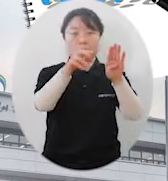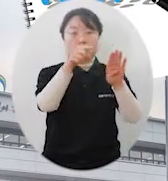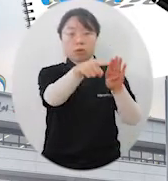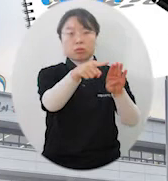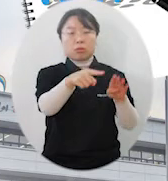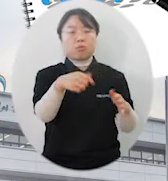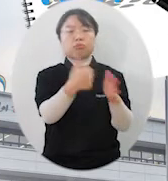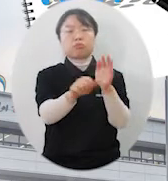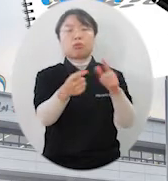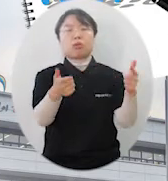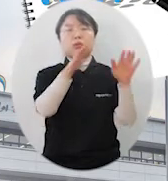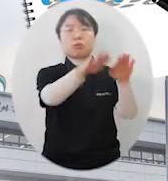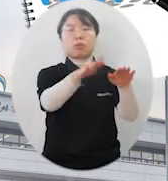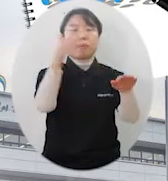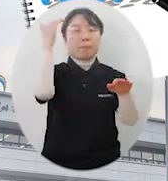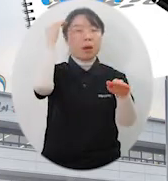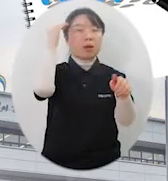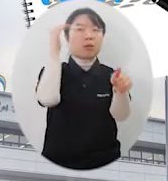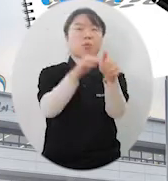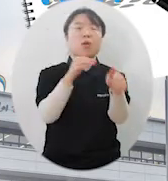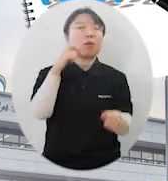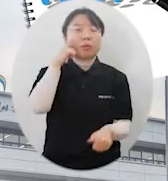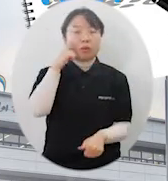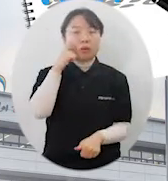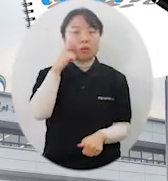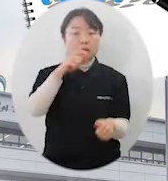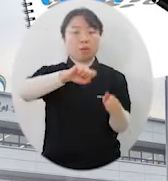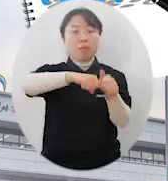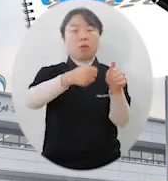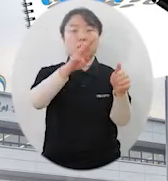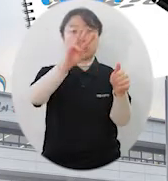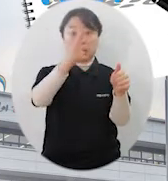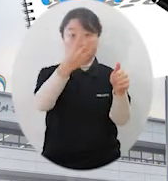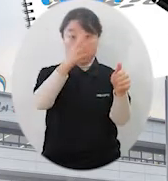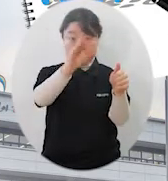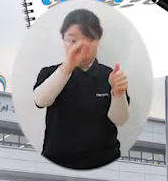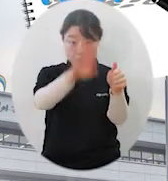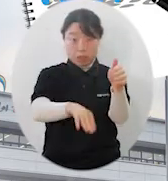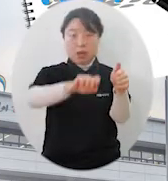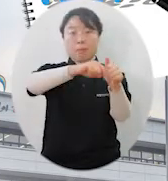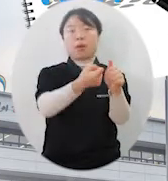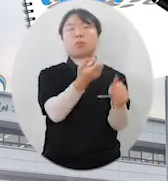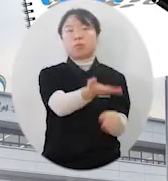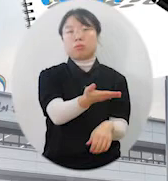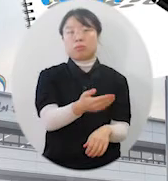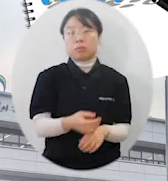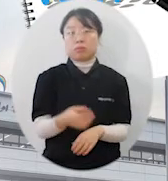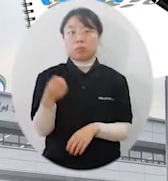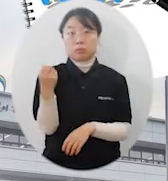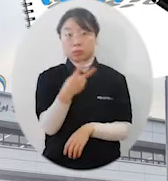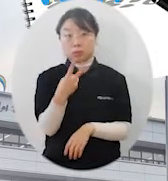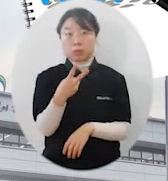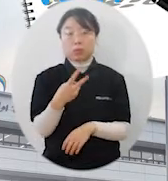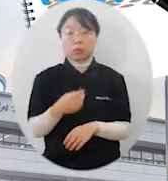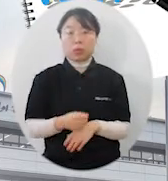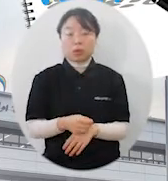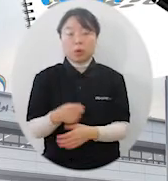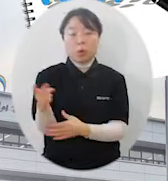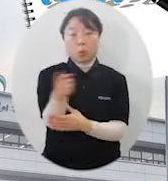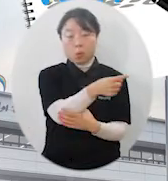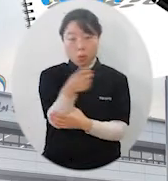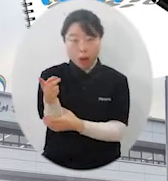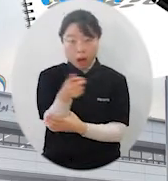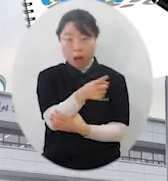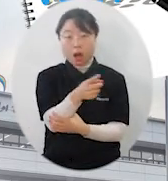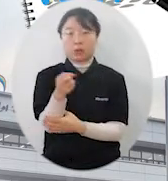방화문 기능에 지장을 주는 행위에는 300만 원 이하의 과태료를 부과할 수 있습니다. 또한 소화펌프,